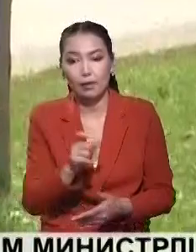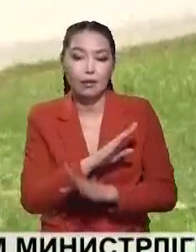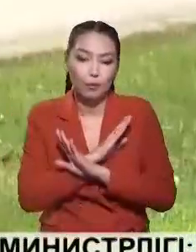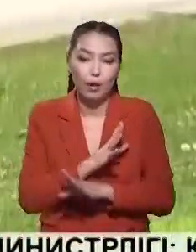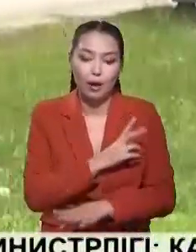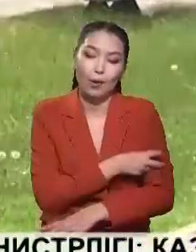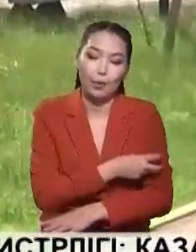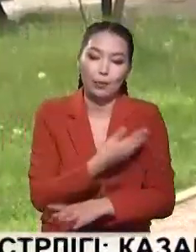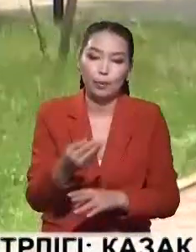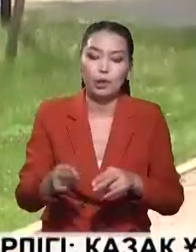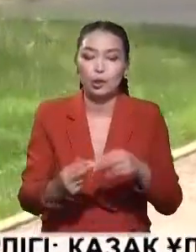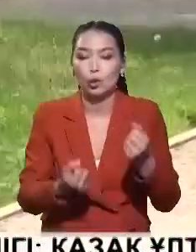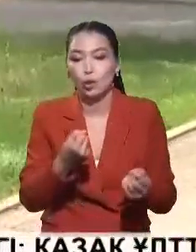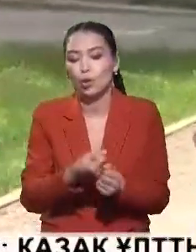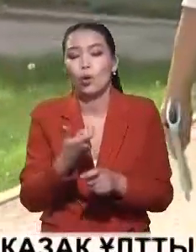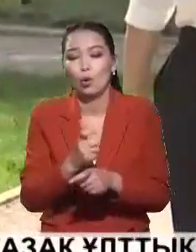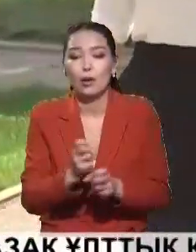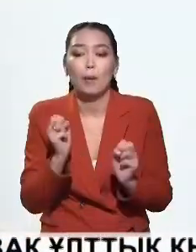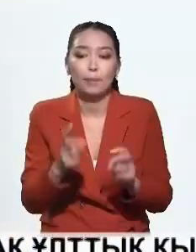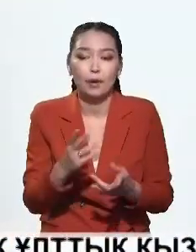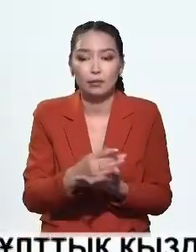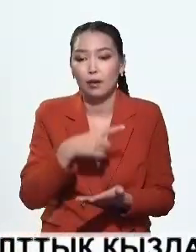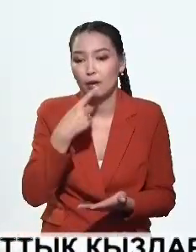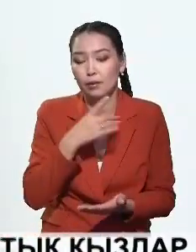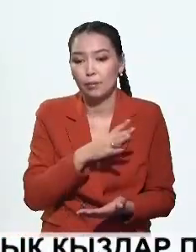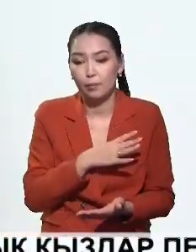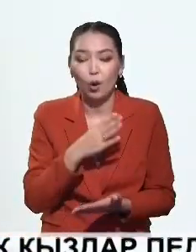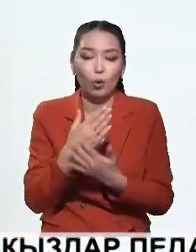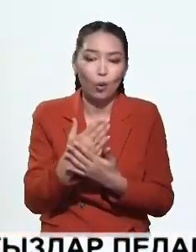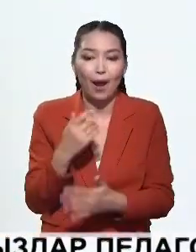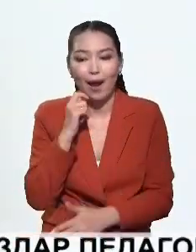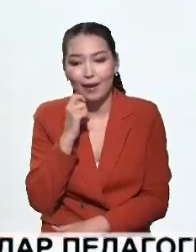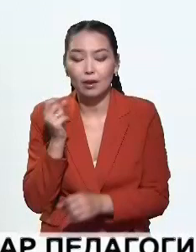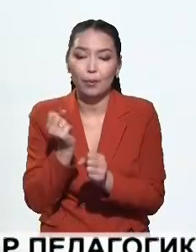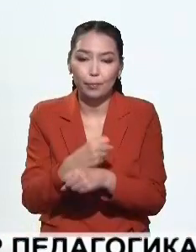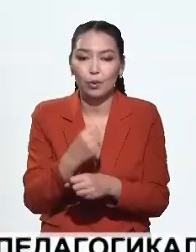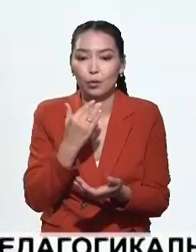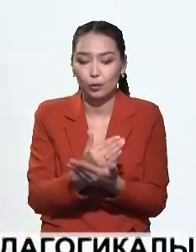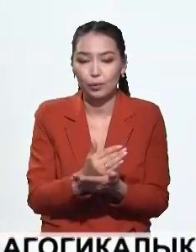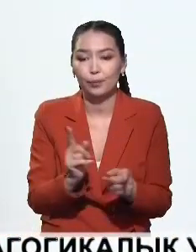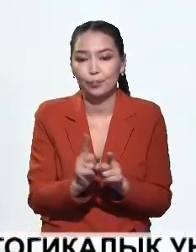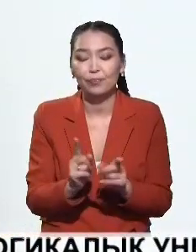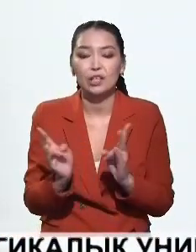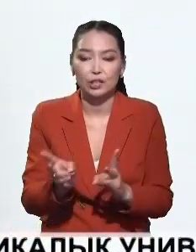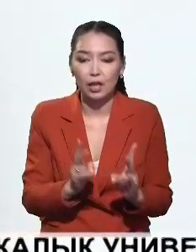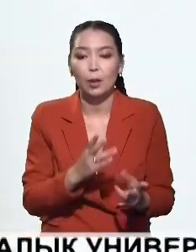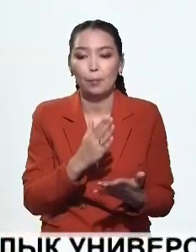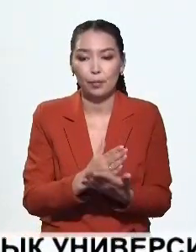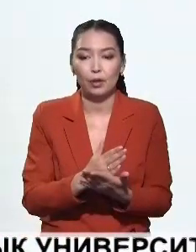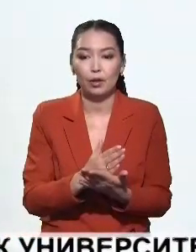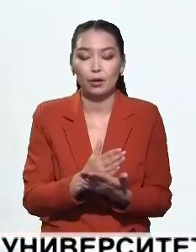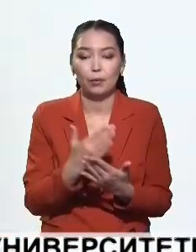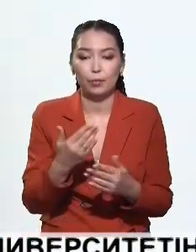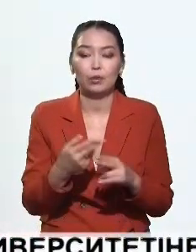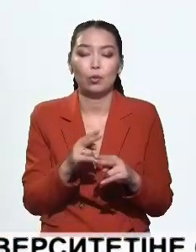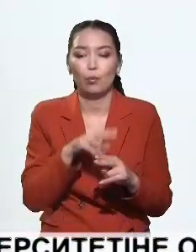Дәрігерлердің өзі бұл көліктің өте қауіпті екендігін айтып отыр. Қол, аяқ жағынан сынықтары бар, андай жаралары бар, ми